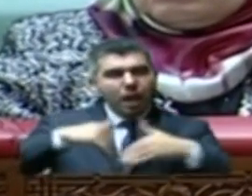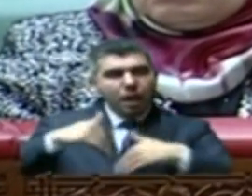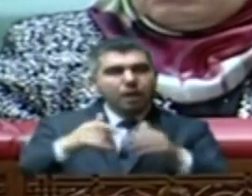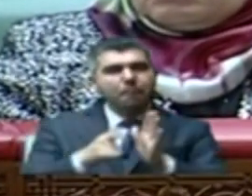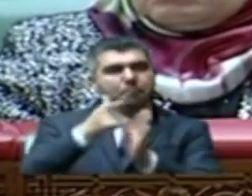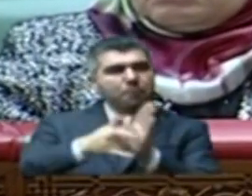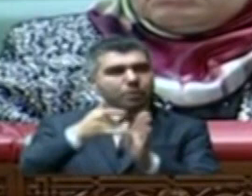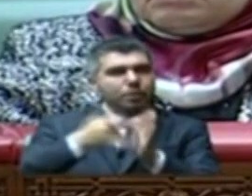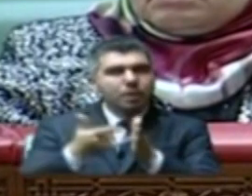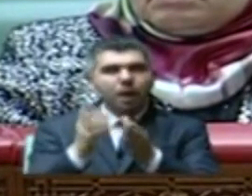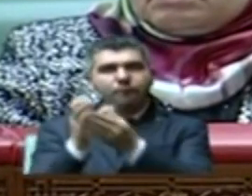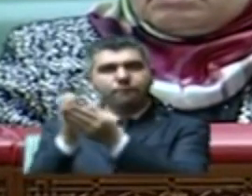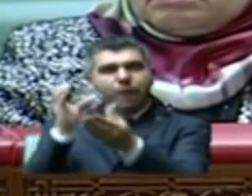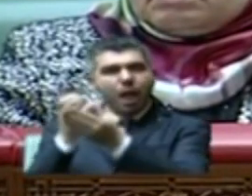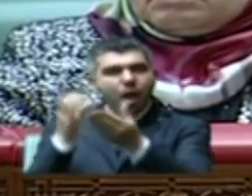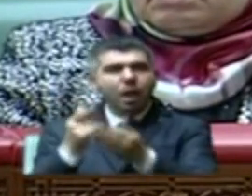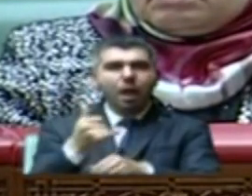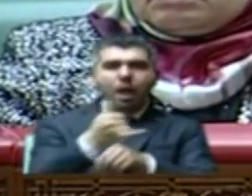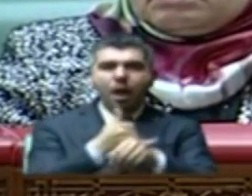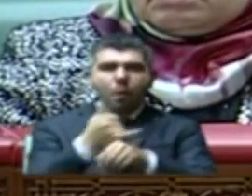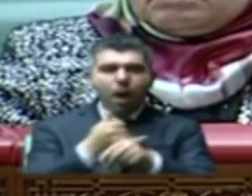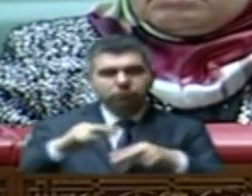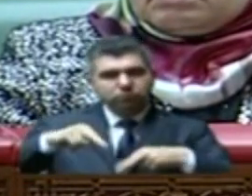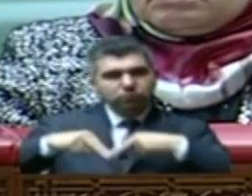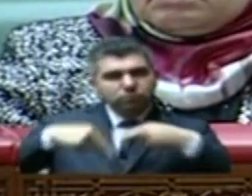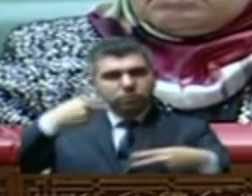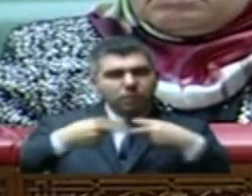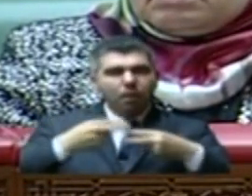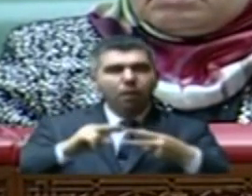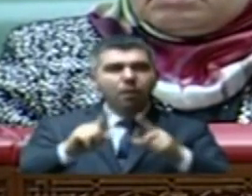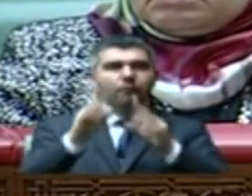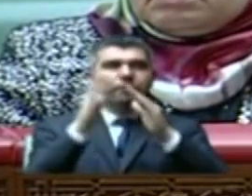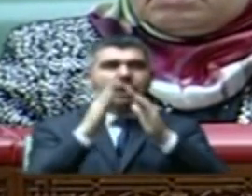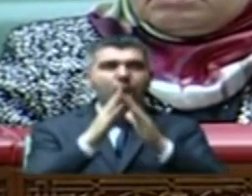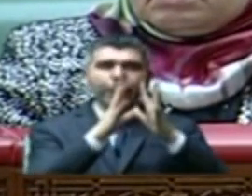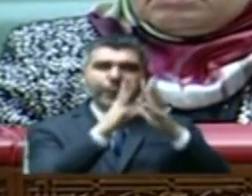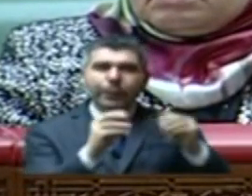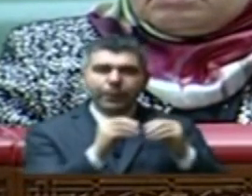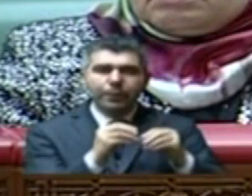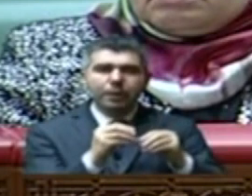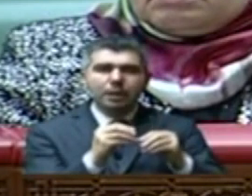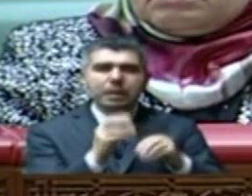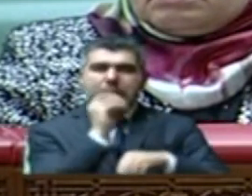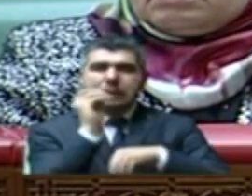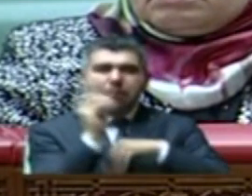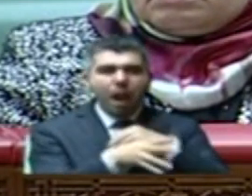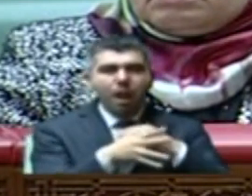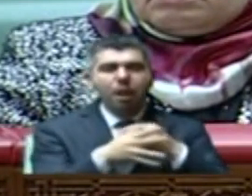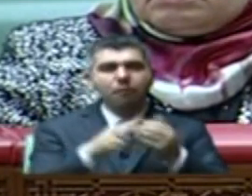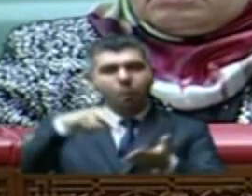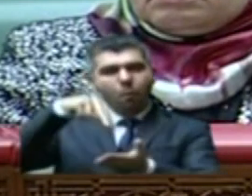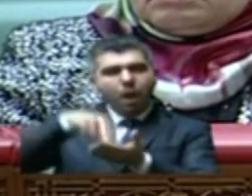والقطار والساحات وأبواب المقاهي والمطاعم والأماكن المهجورة وحول القمامات وأمام